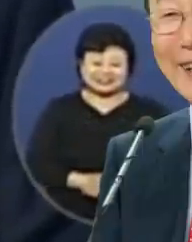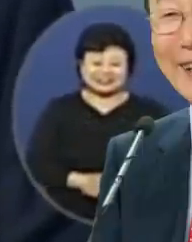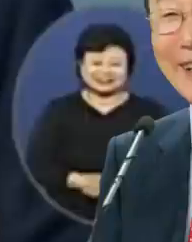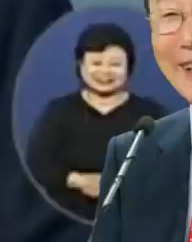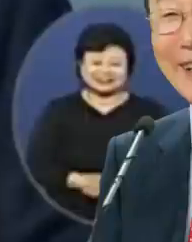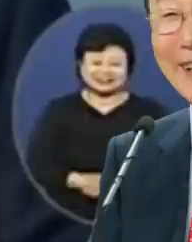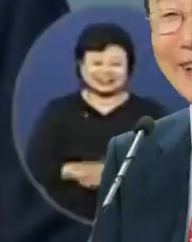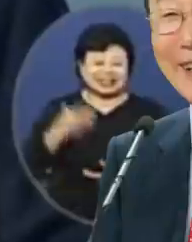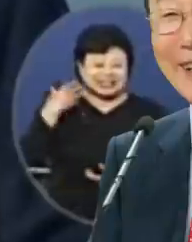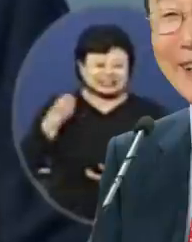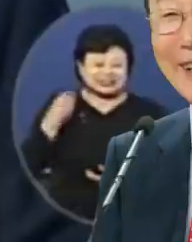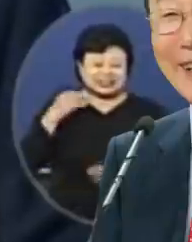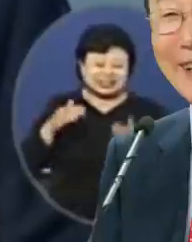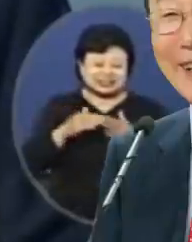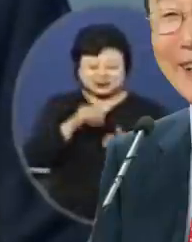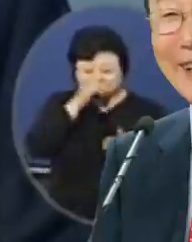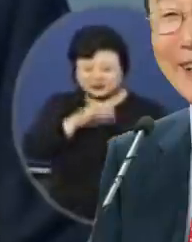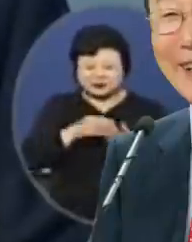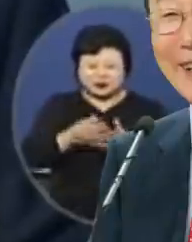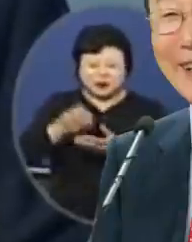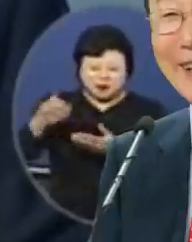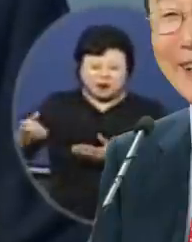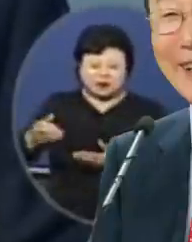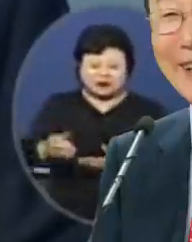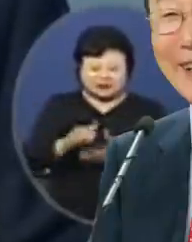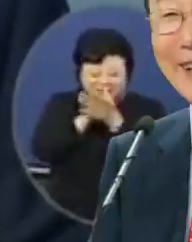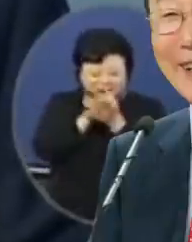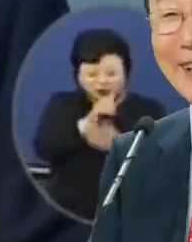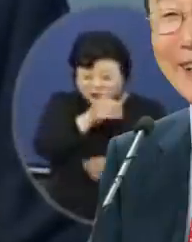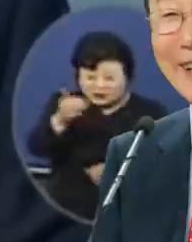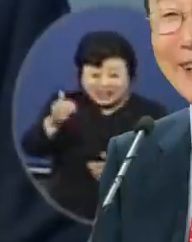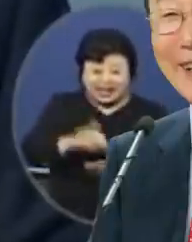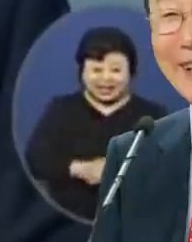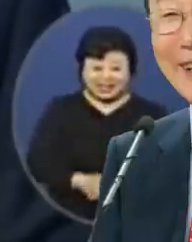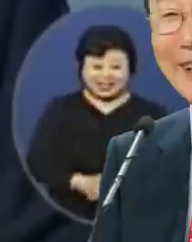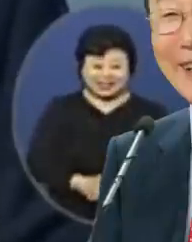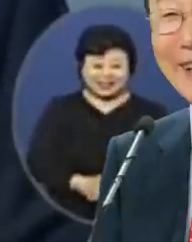전셋집을 더 좋은 곳으로 옮겨가기 위해서 그것을 집중적으로 생각합니까?